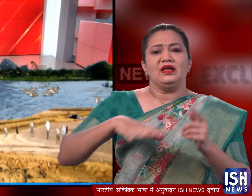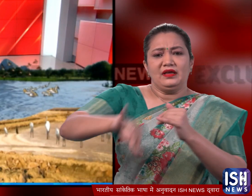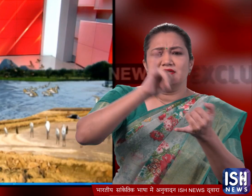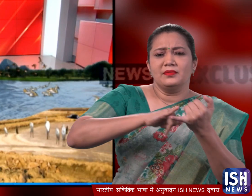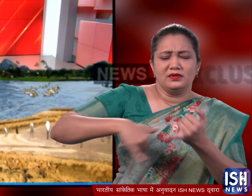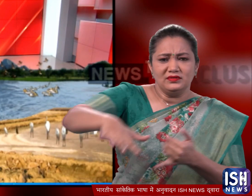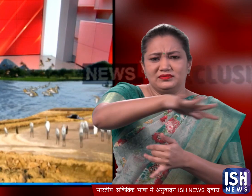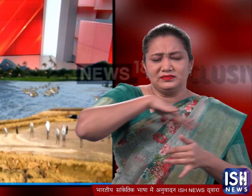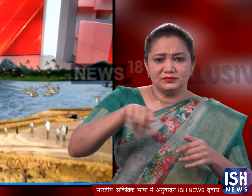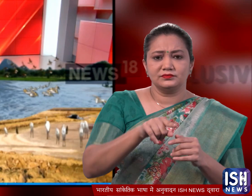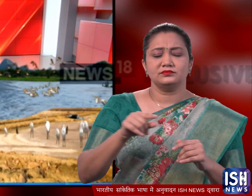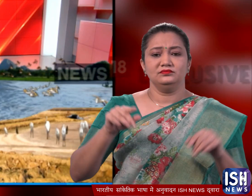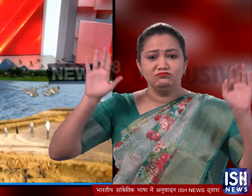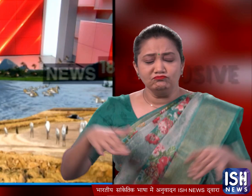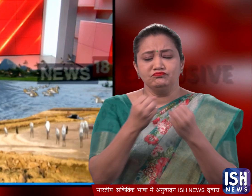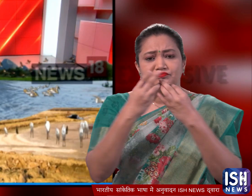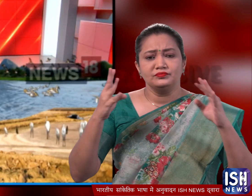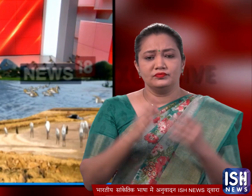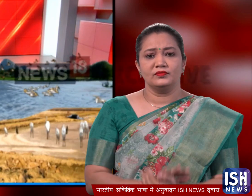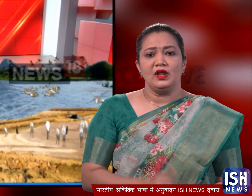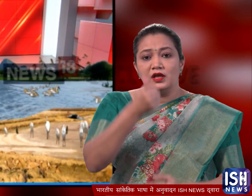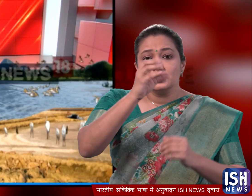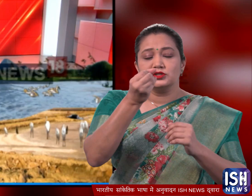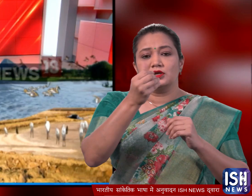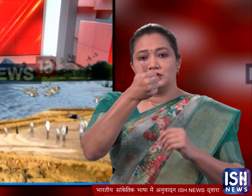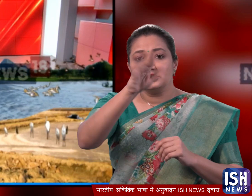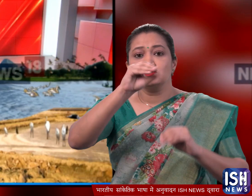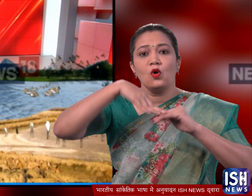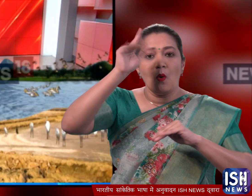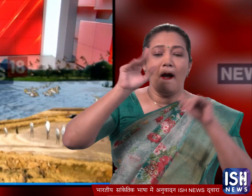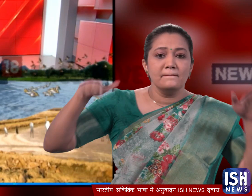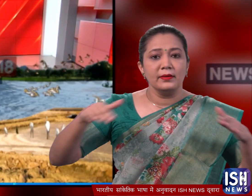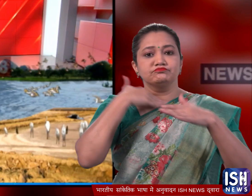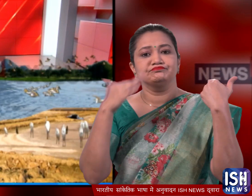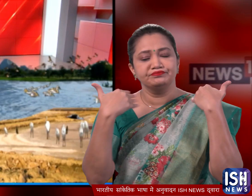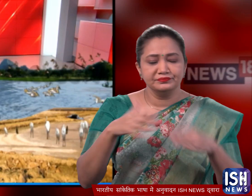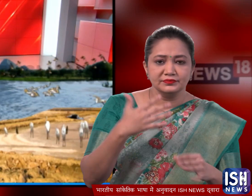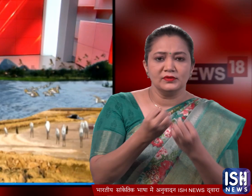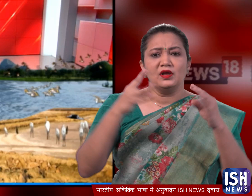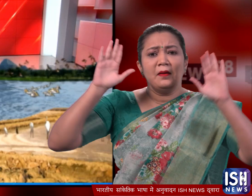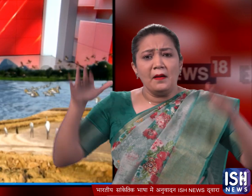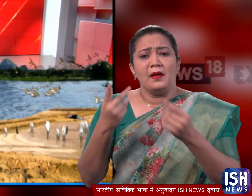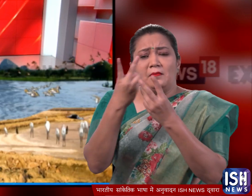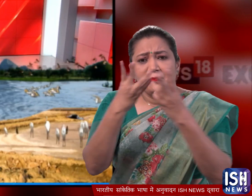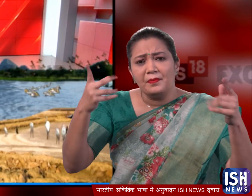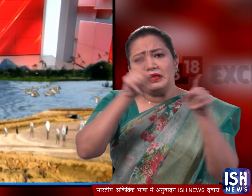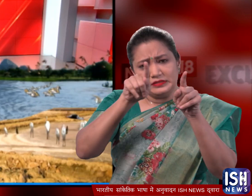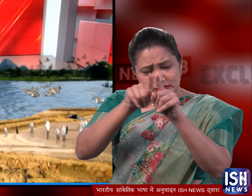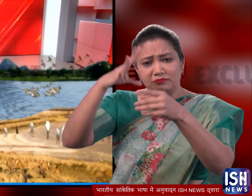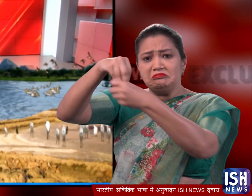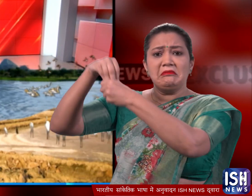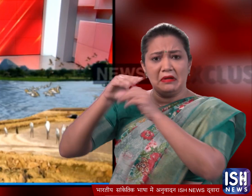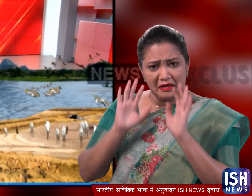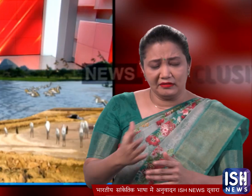में बर्ड फ्लू की वजह से अब तक 60 से ज्यादा पक्षियों की मौत हो चुकी है और वहां रह रहे सैकड़ों पक्षियों पर इस बीमारी